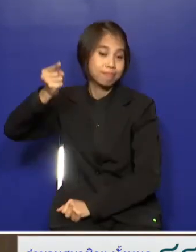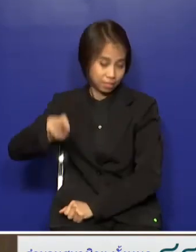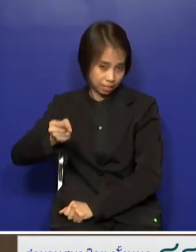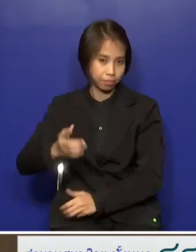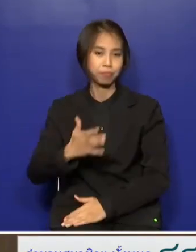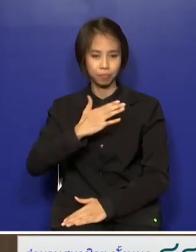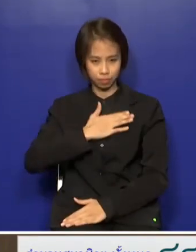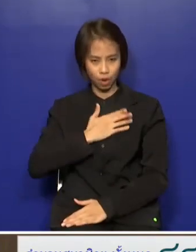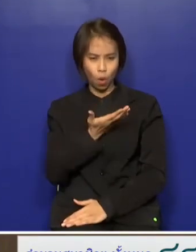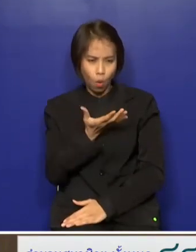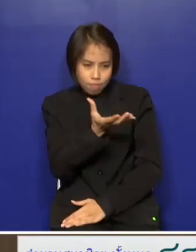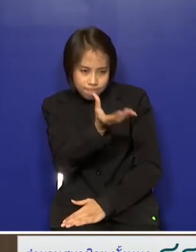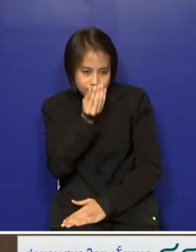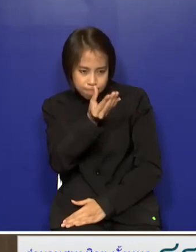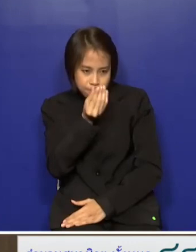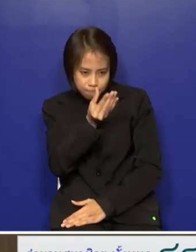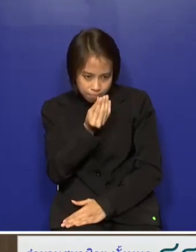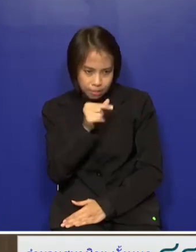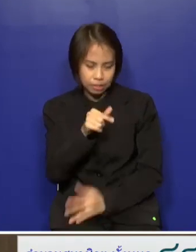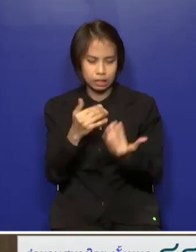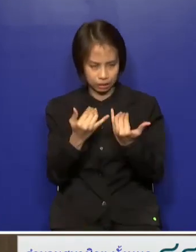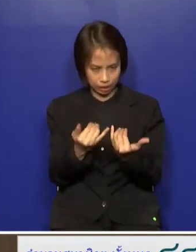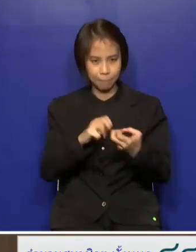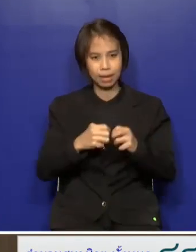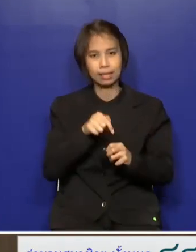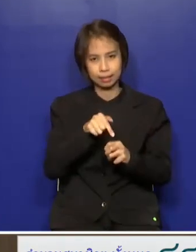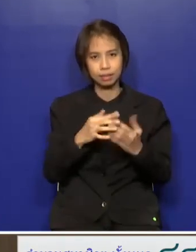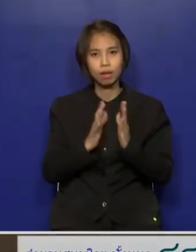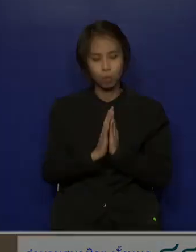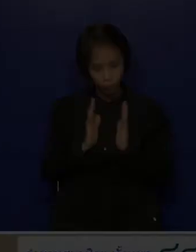ไกลก็จะขอติดตามแล้วก็จะขอกัดไม่ปล่อยกับเรื่องนี้ต่อไปค่ะขอบคุณค่ะ ขอบคุณครับต่อไป